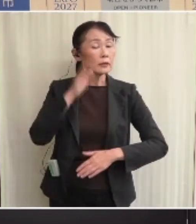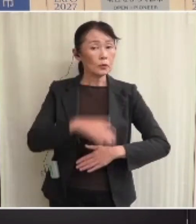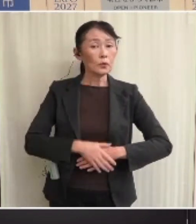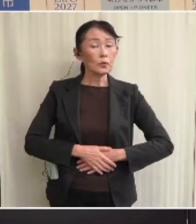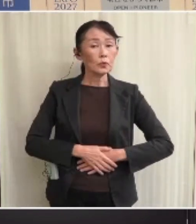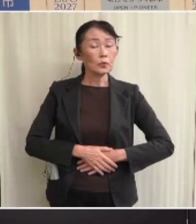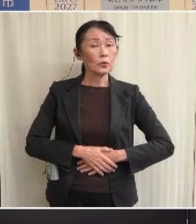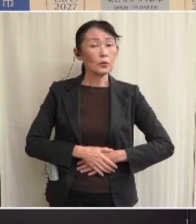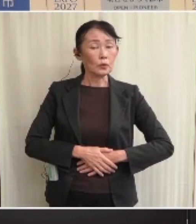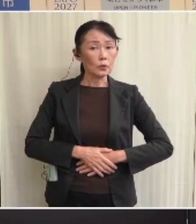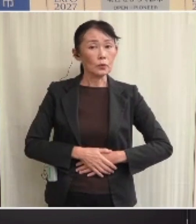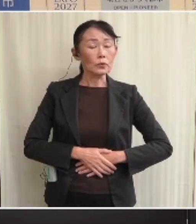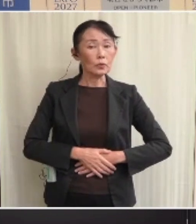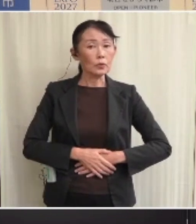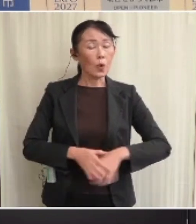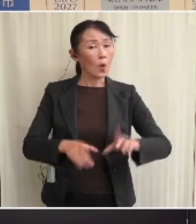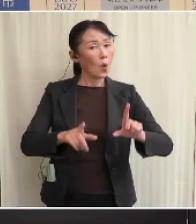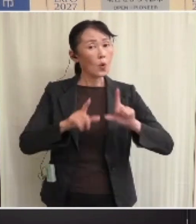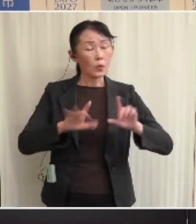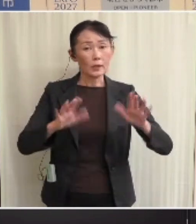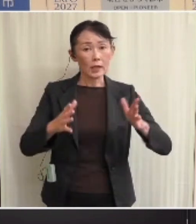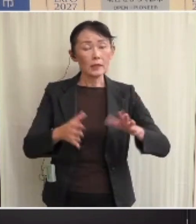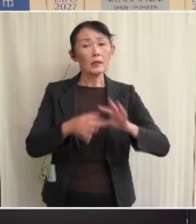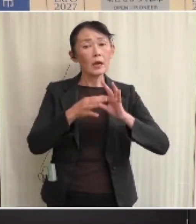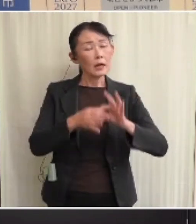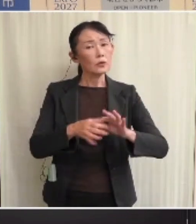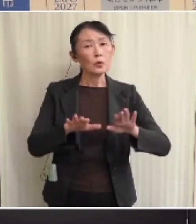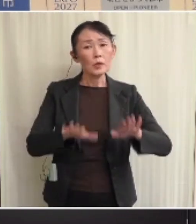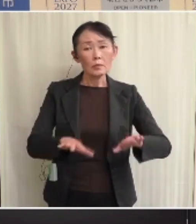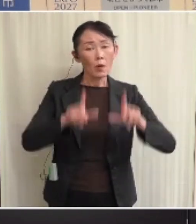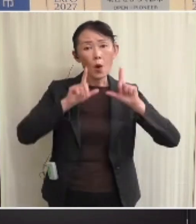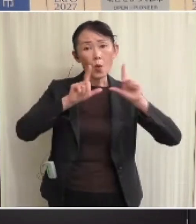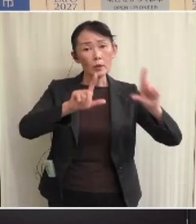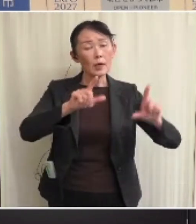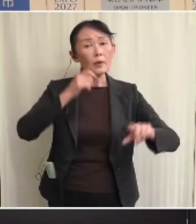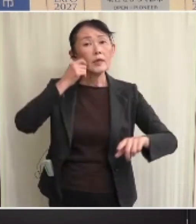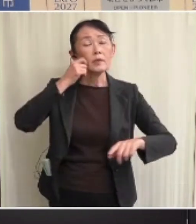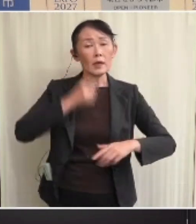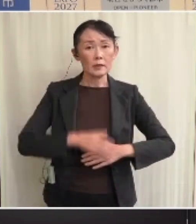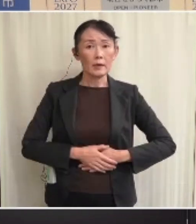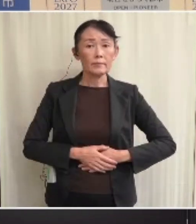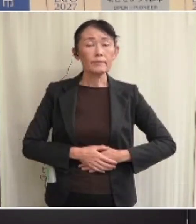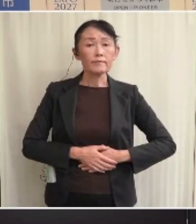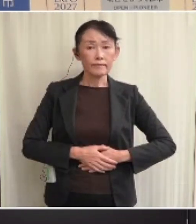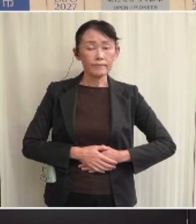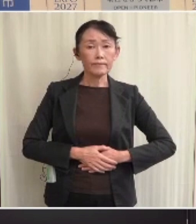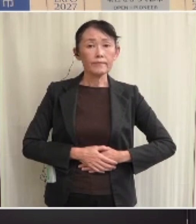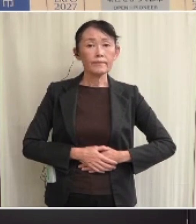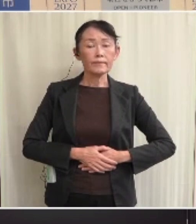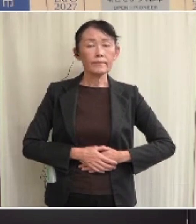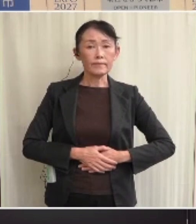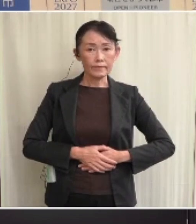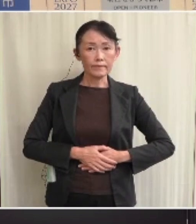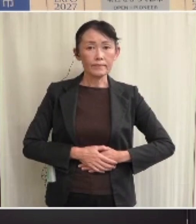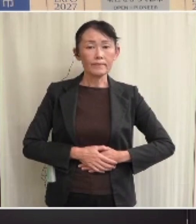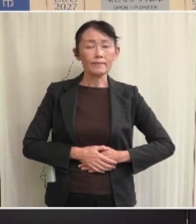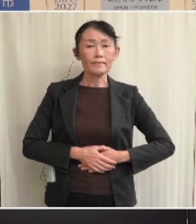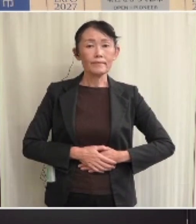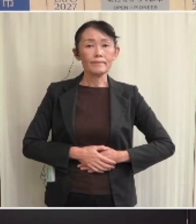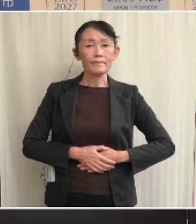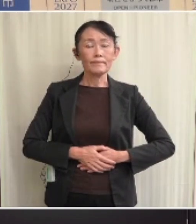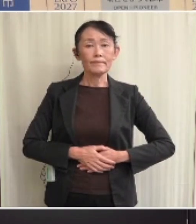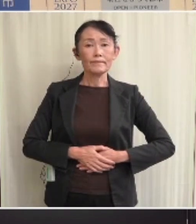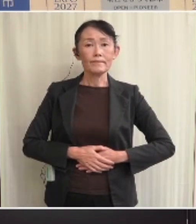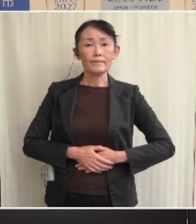、まあそれ以上お答えすることはないという段階です。 わかりました。ありがとうございます